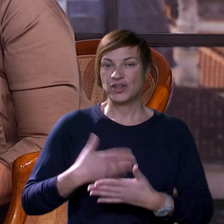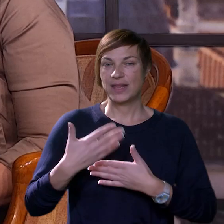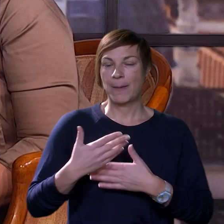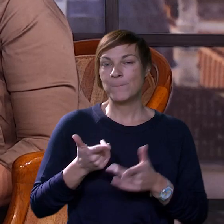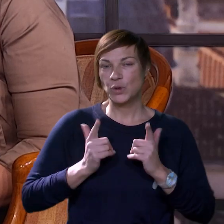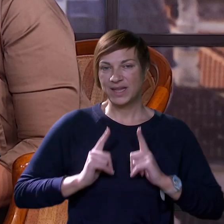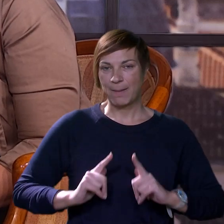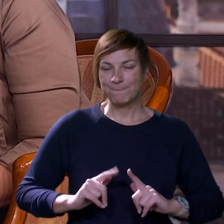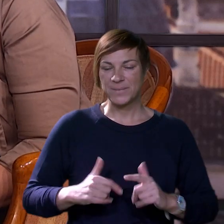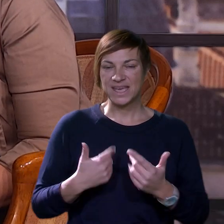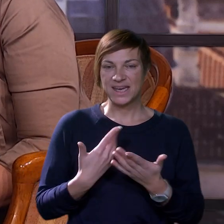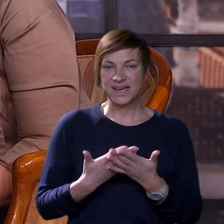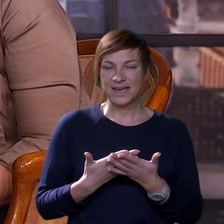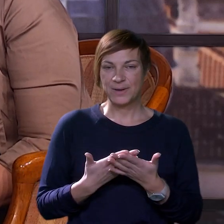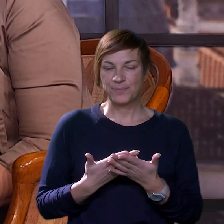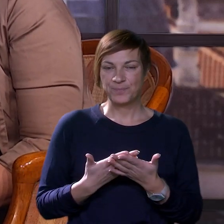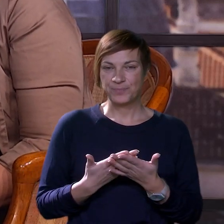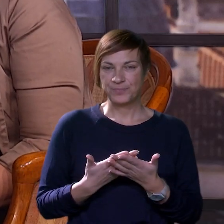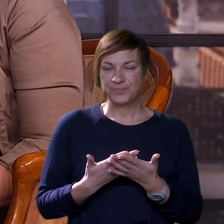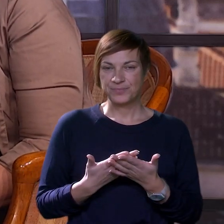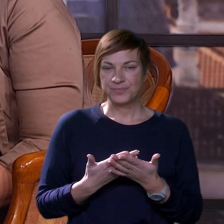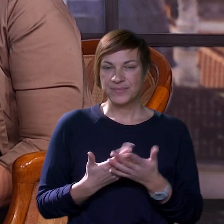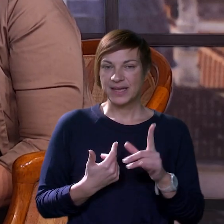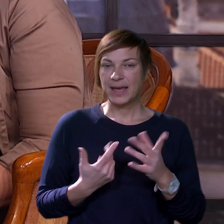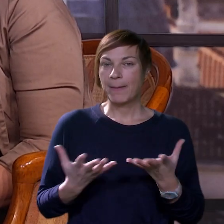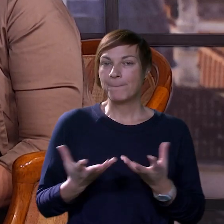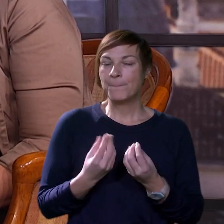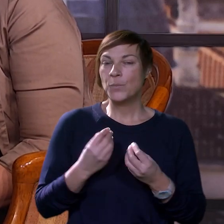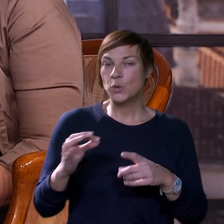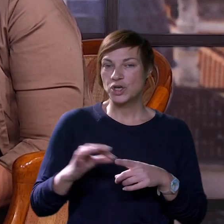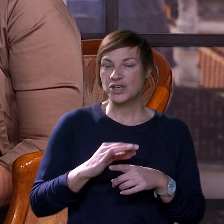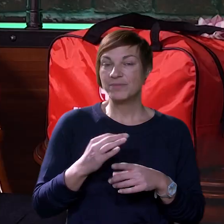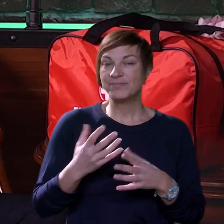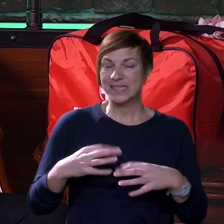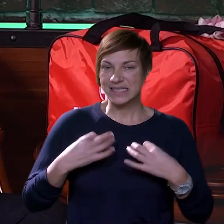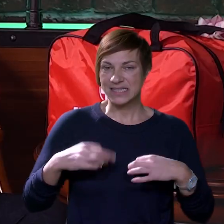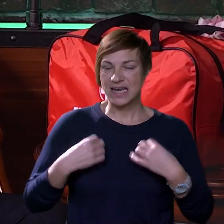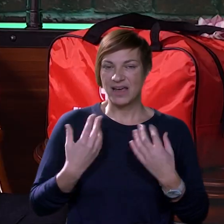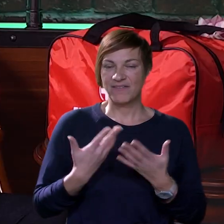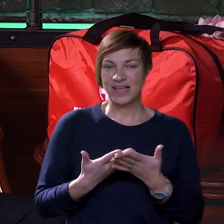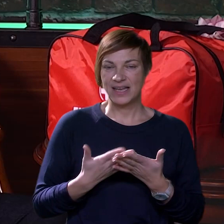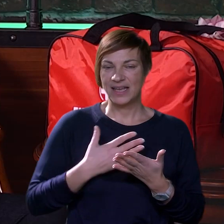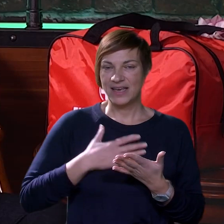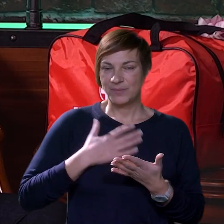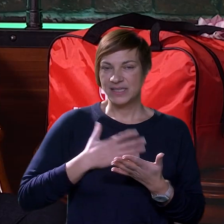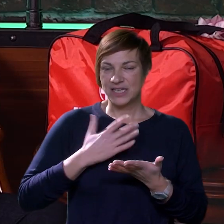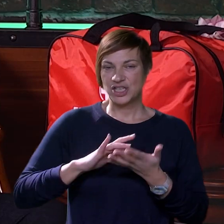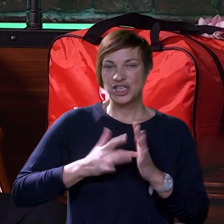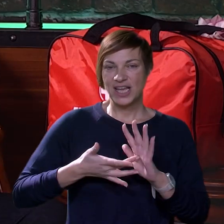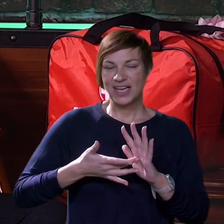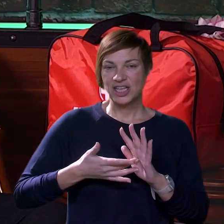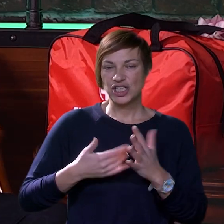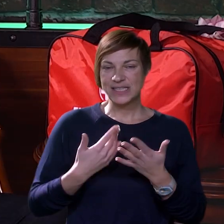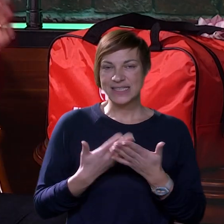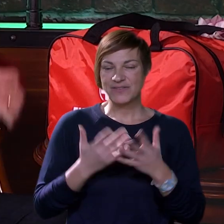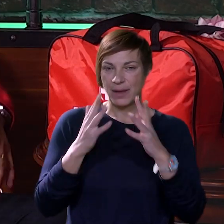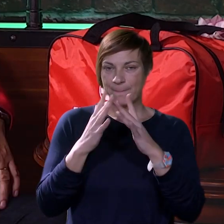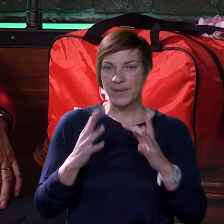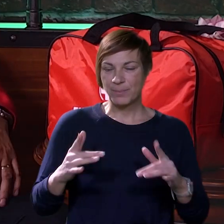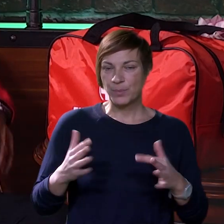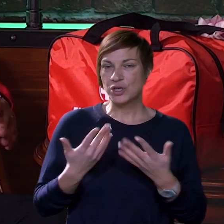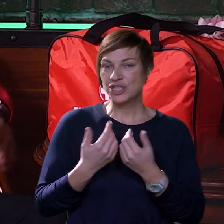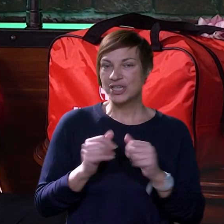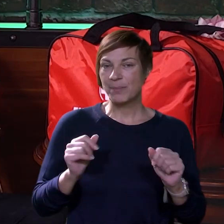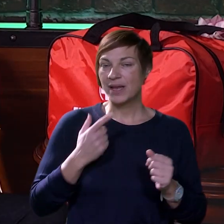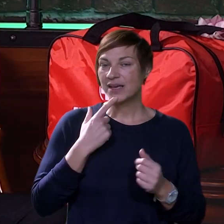2024. bude mirna. Tako. Bude mirna i puno zdravlja. Hvala lijepo. Eto, ja bih zaželio svima ove